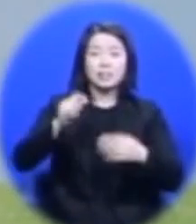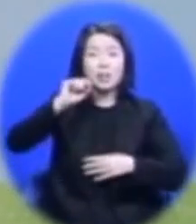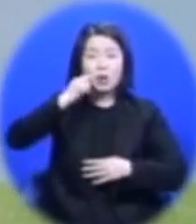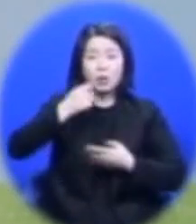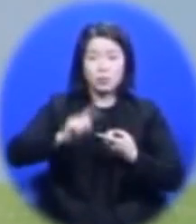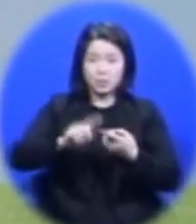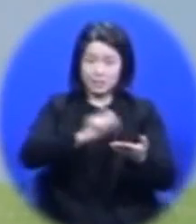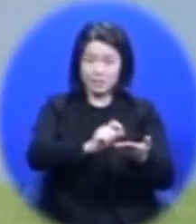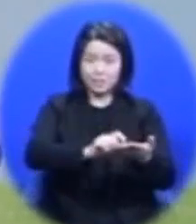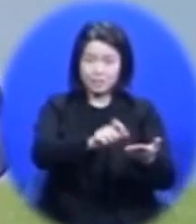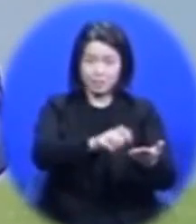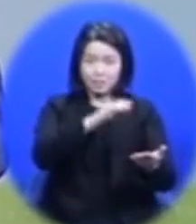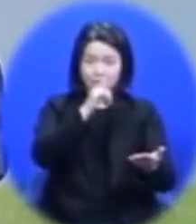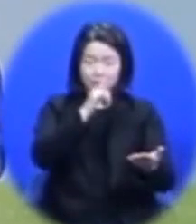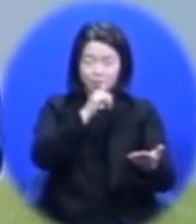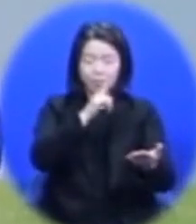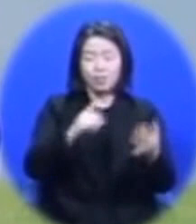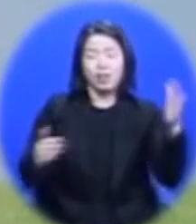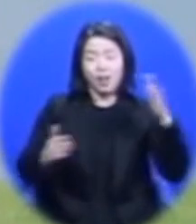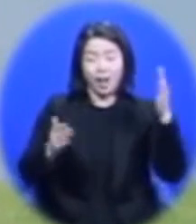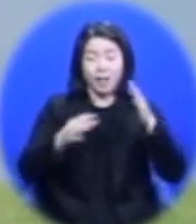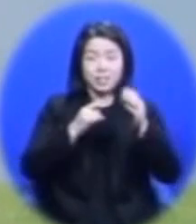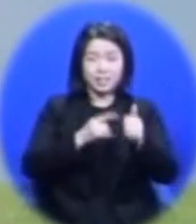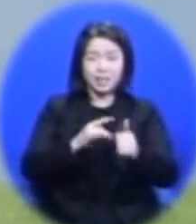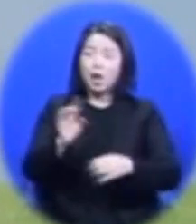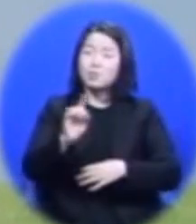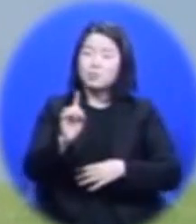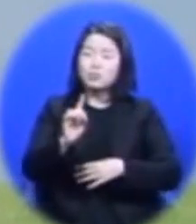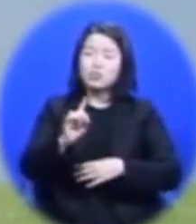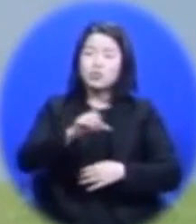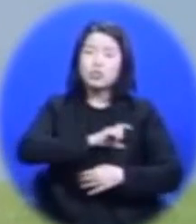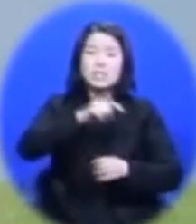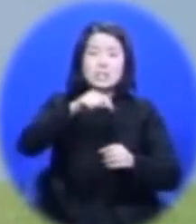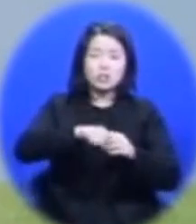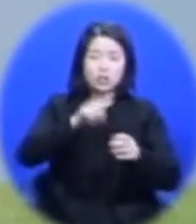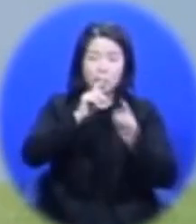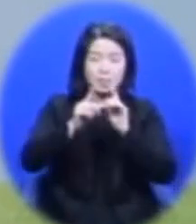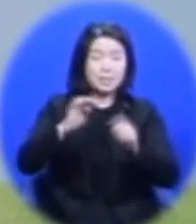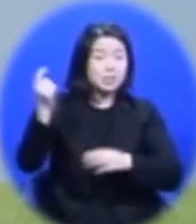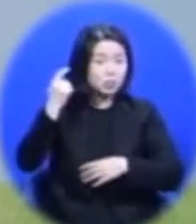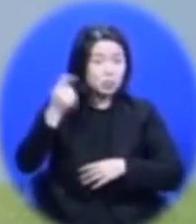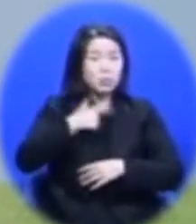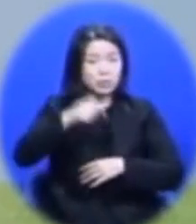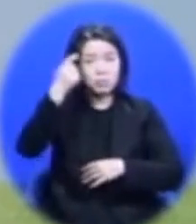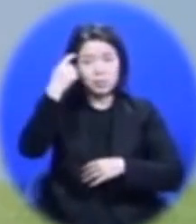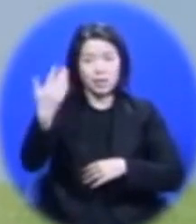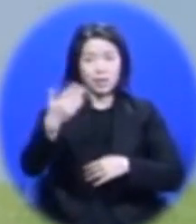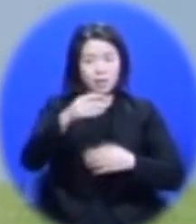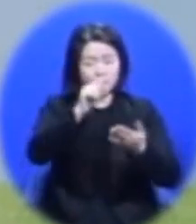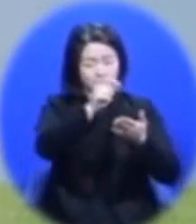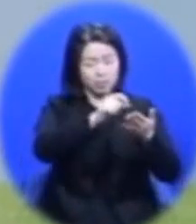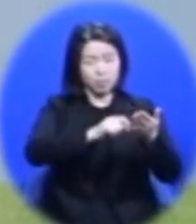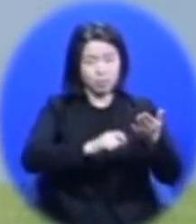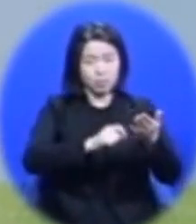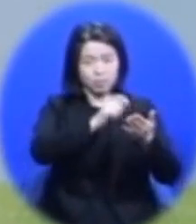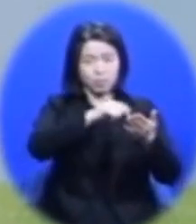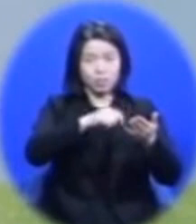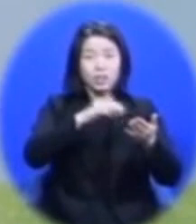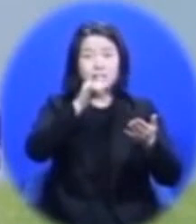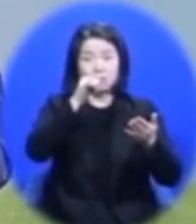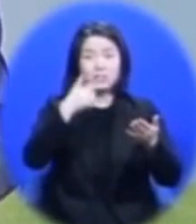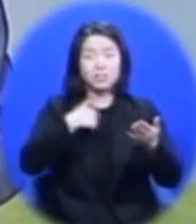쓰셨더라고요. 학생들에게 무슨 주제의 말씀을 듣고 싶으냐고 쭉 조사를 해봤답니다.